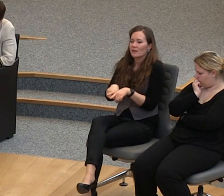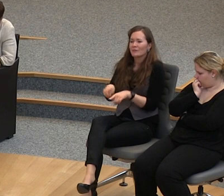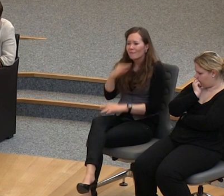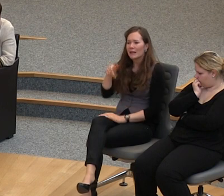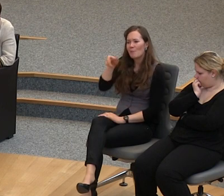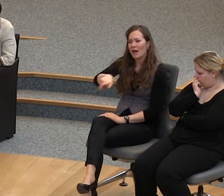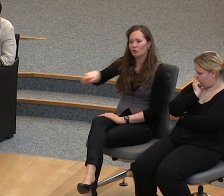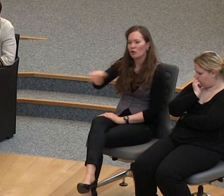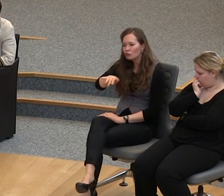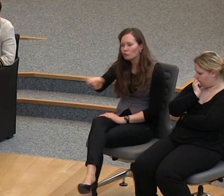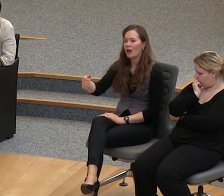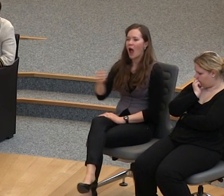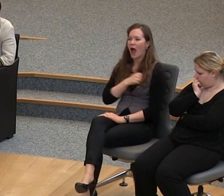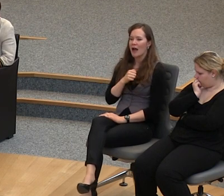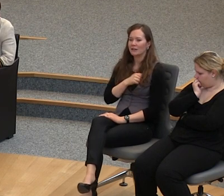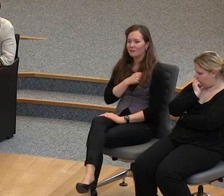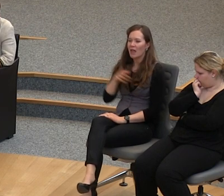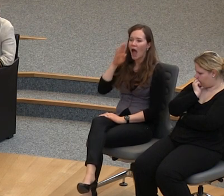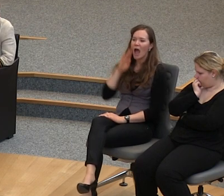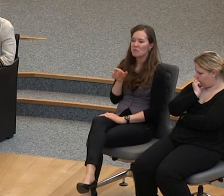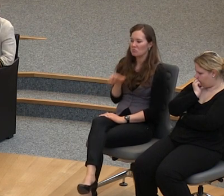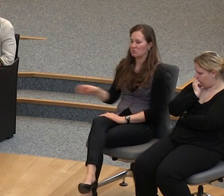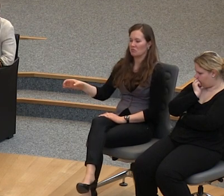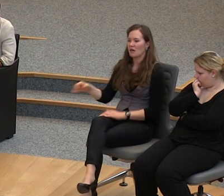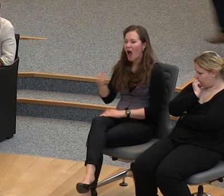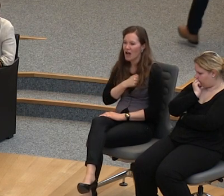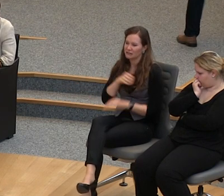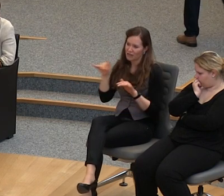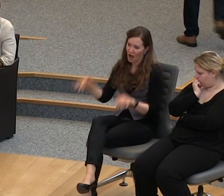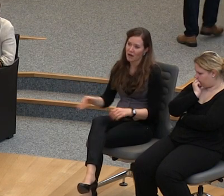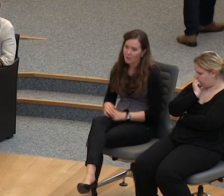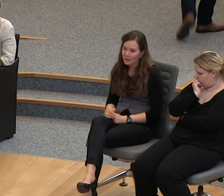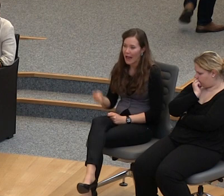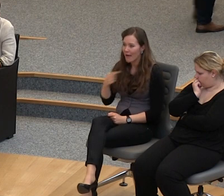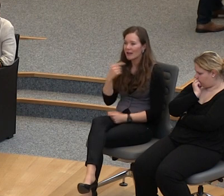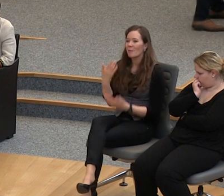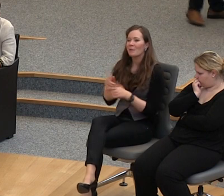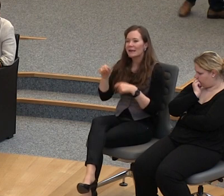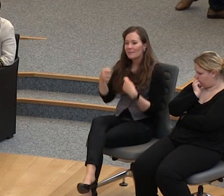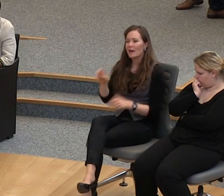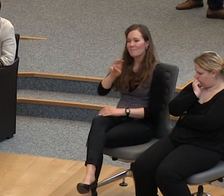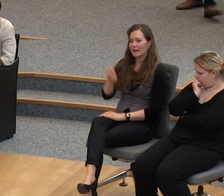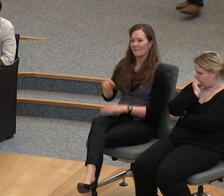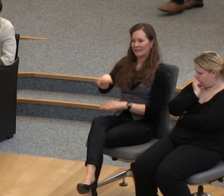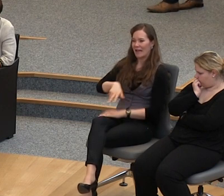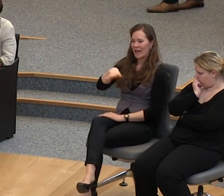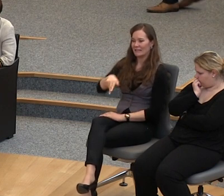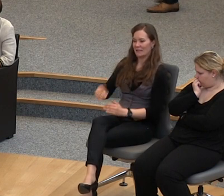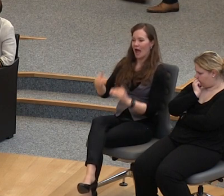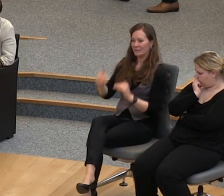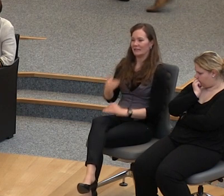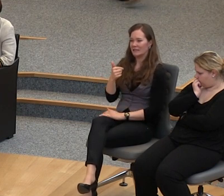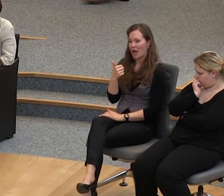Leute haben ja Angst, in Heime abgeschoben zu werden. Und wir dürfen sowas wie den Paragraphen 13 Absatz 1